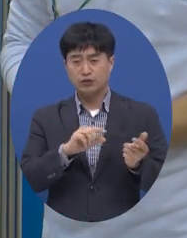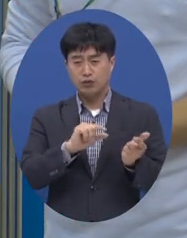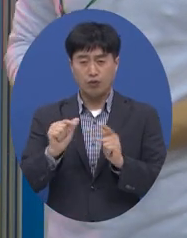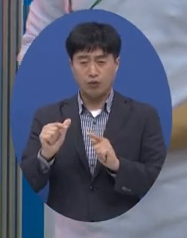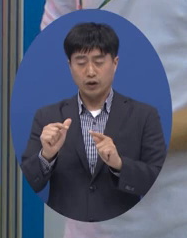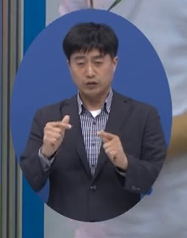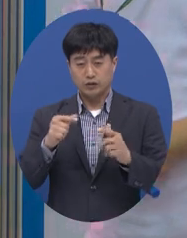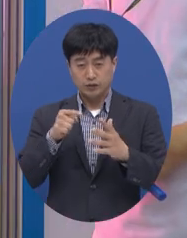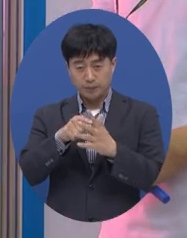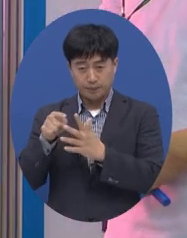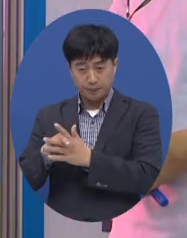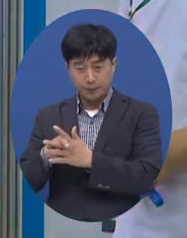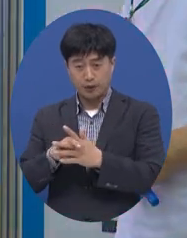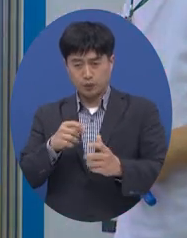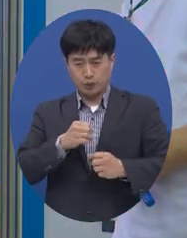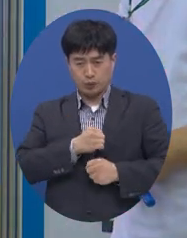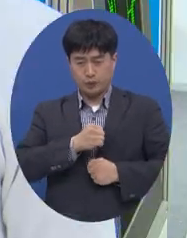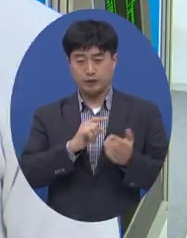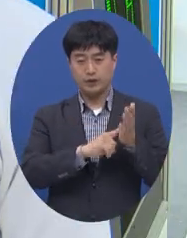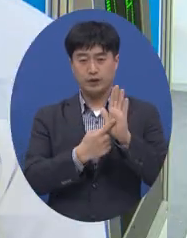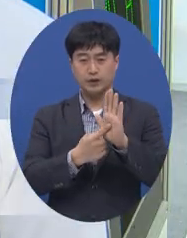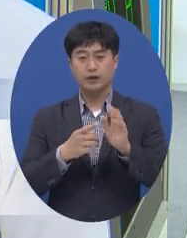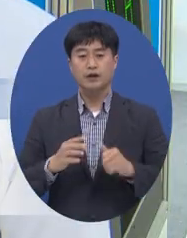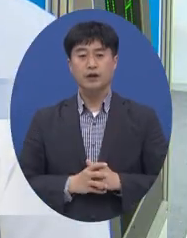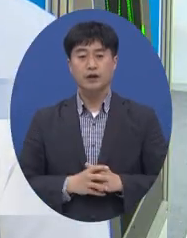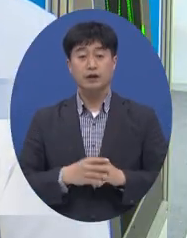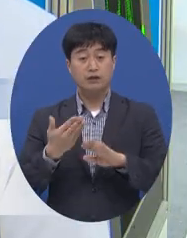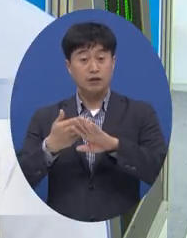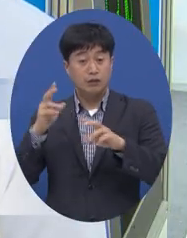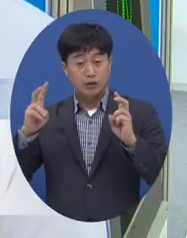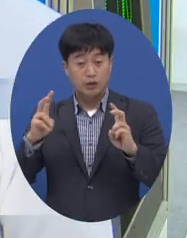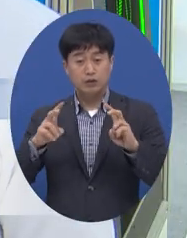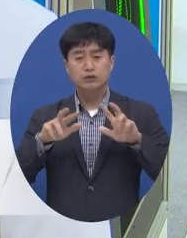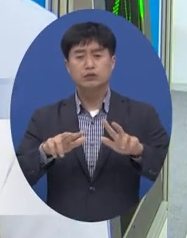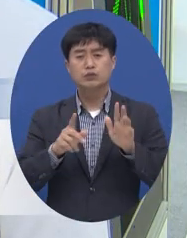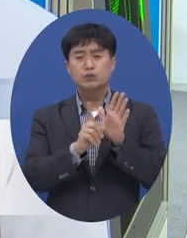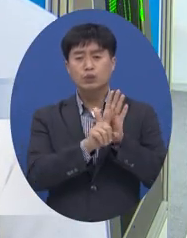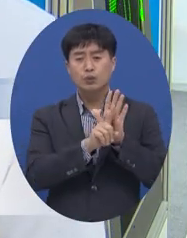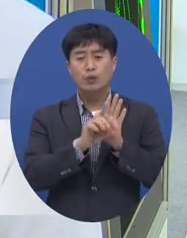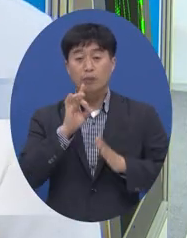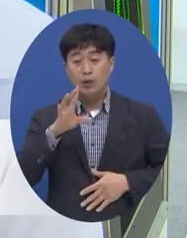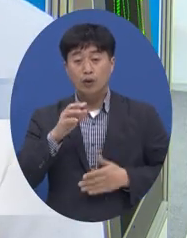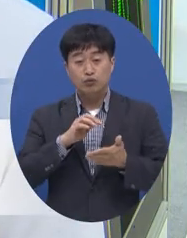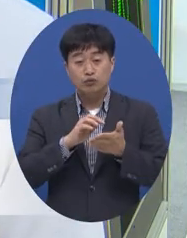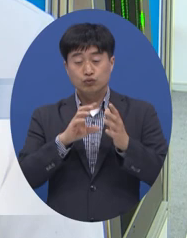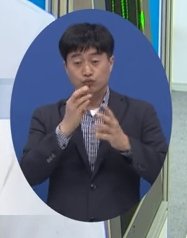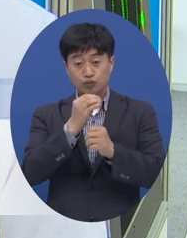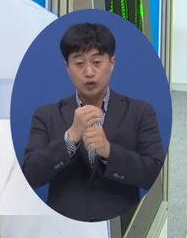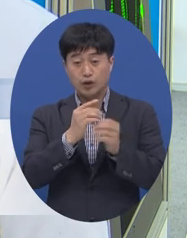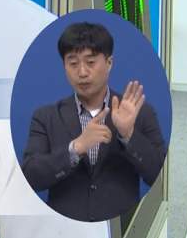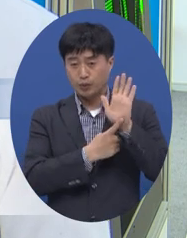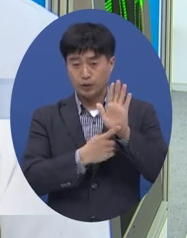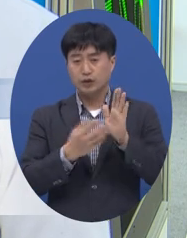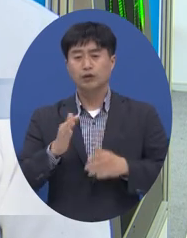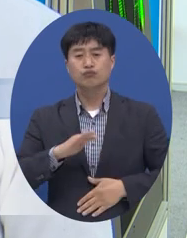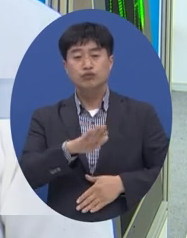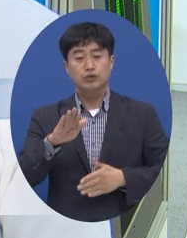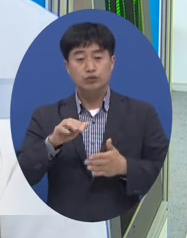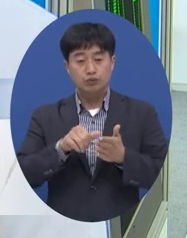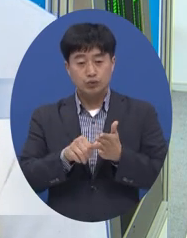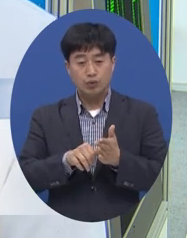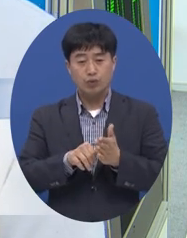파악해 주의 표시를 알려줍니다. 타사는 현재 속도만 숫자로 표시하는데 저희